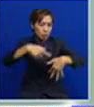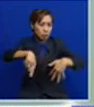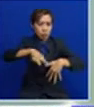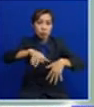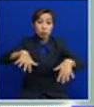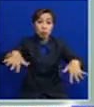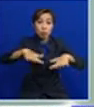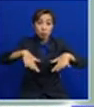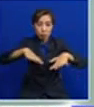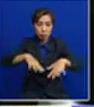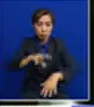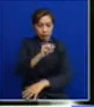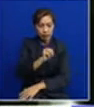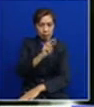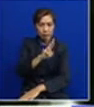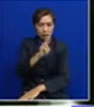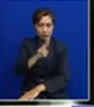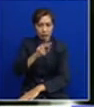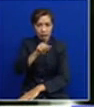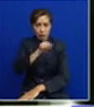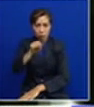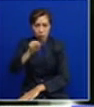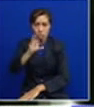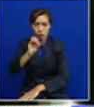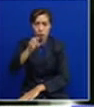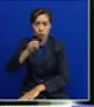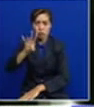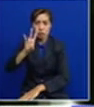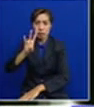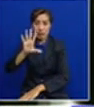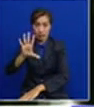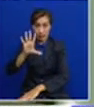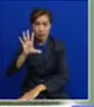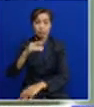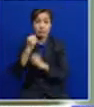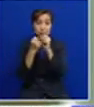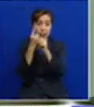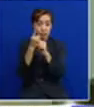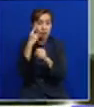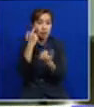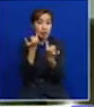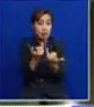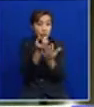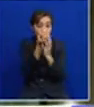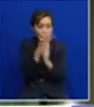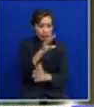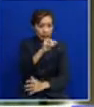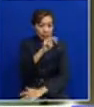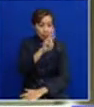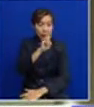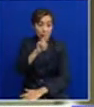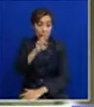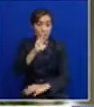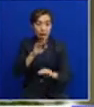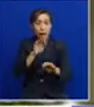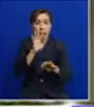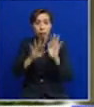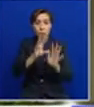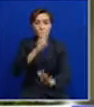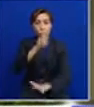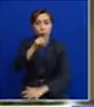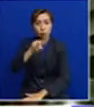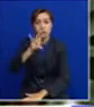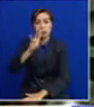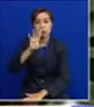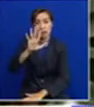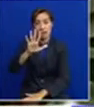ราดอกเบี้ย MRR ลบร้อยละ 0.75 ต่อปีซึ่งปัจจุบันอัตราดอกเบี้ย MRR อยู่ที่ร้อยละ